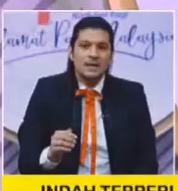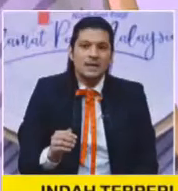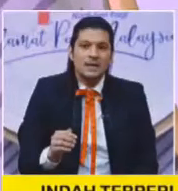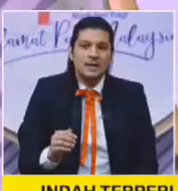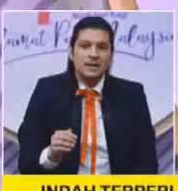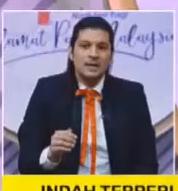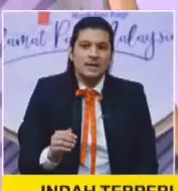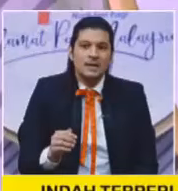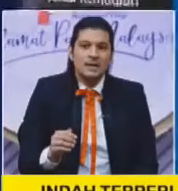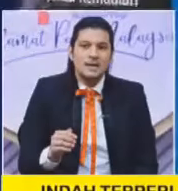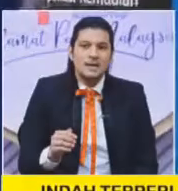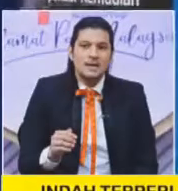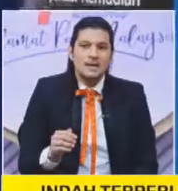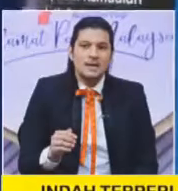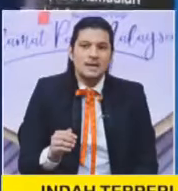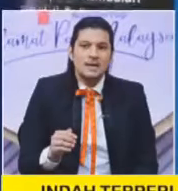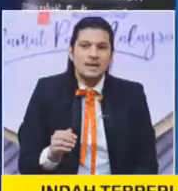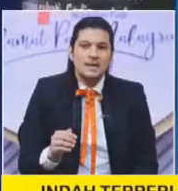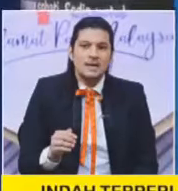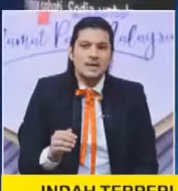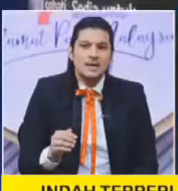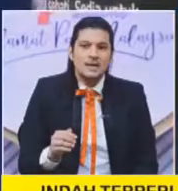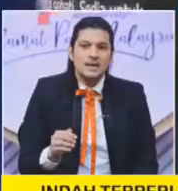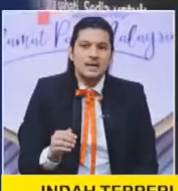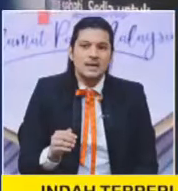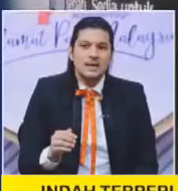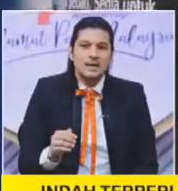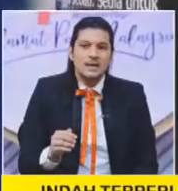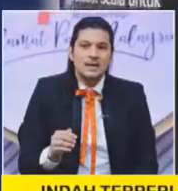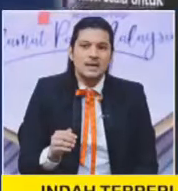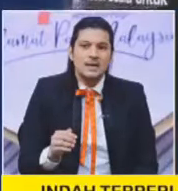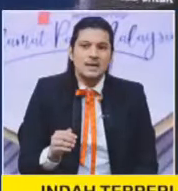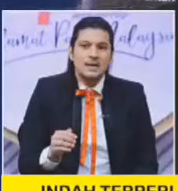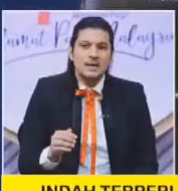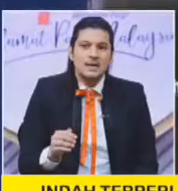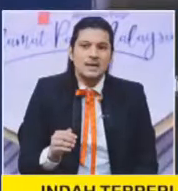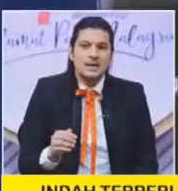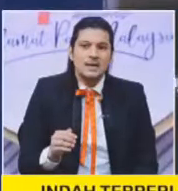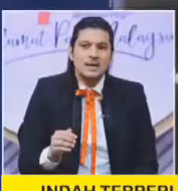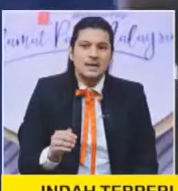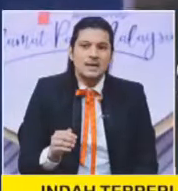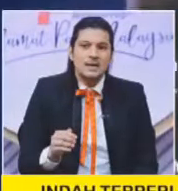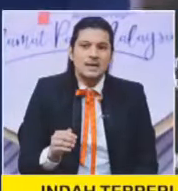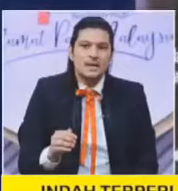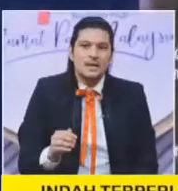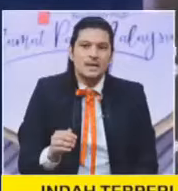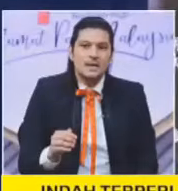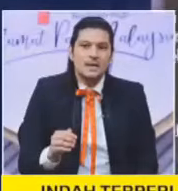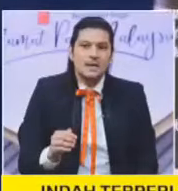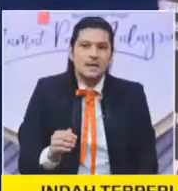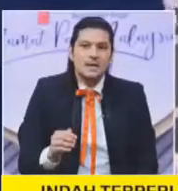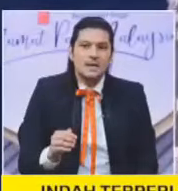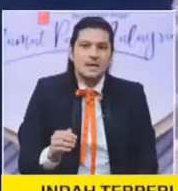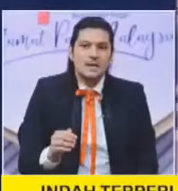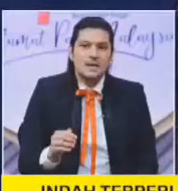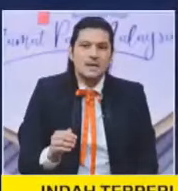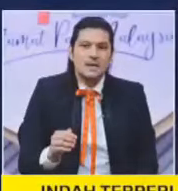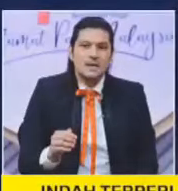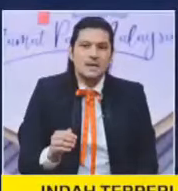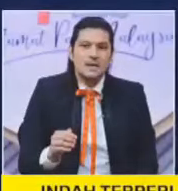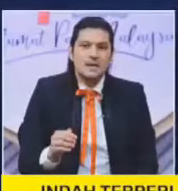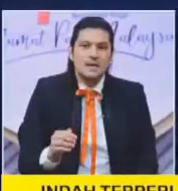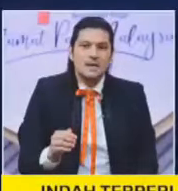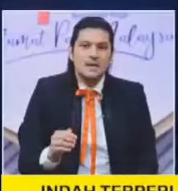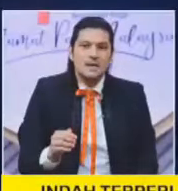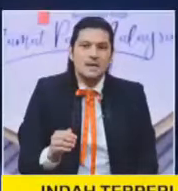perlukan. Ia bagi mengembalikan kekuatan dan juga kemantapan badan lelaki daripada luar dan juga dalaman. Manakala manja